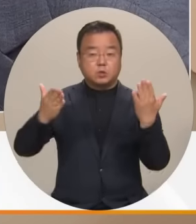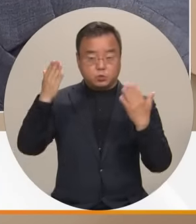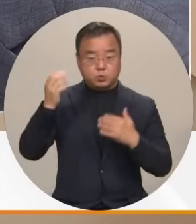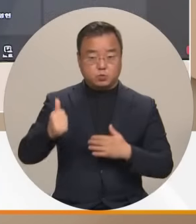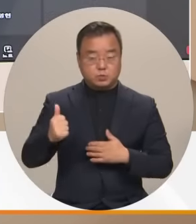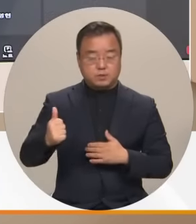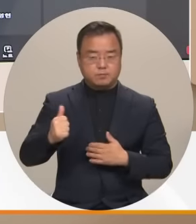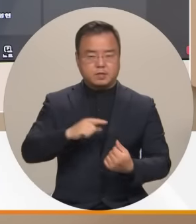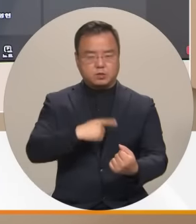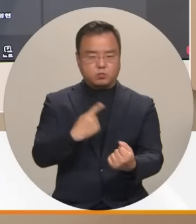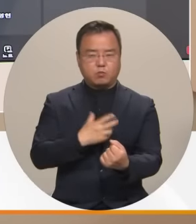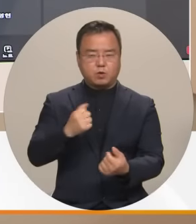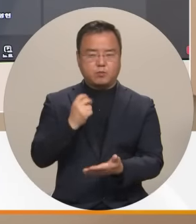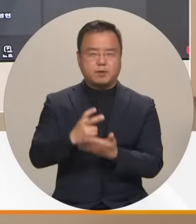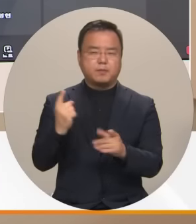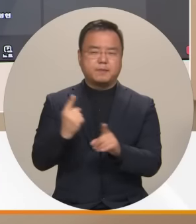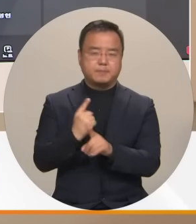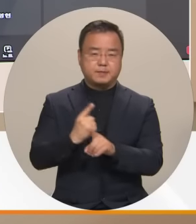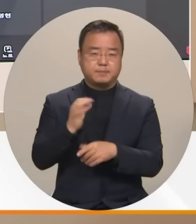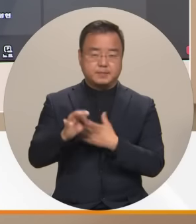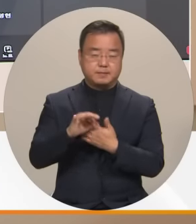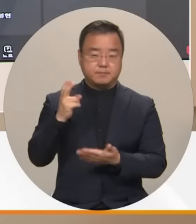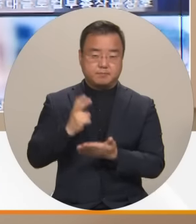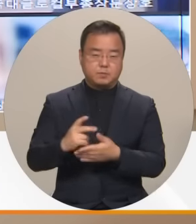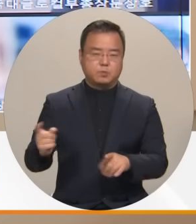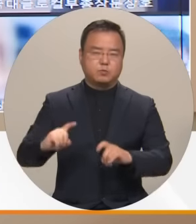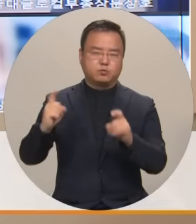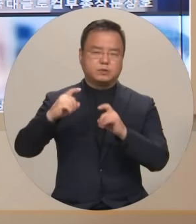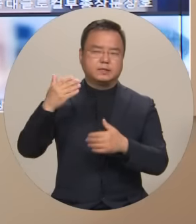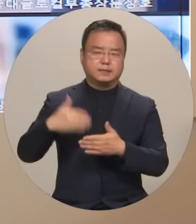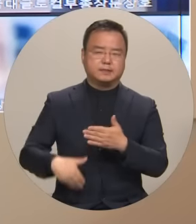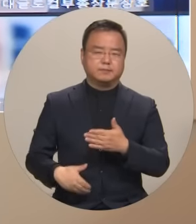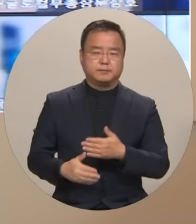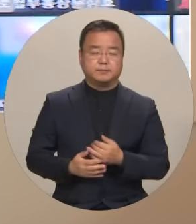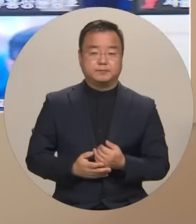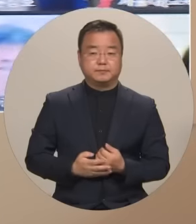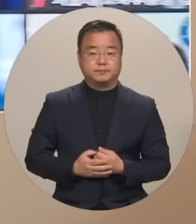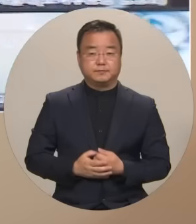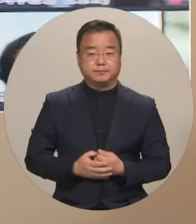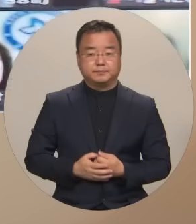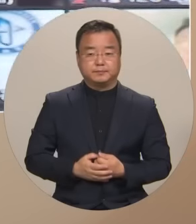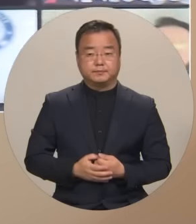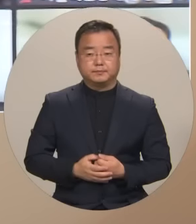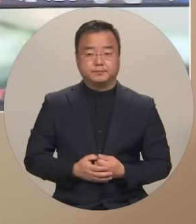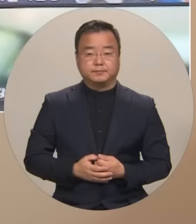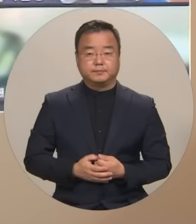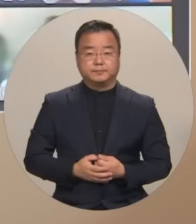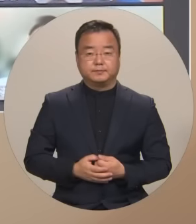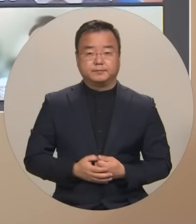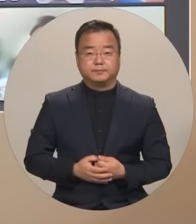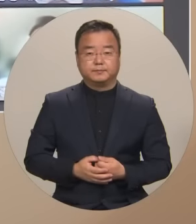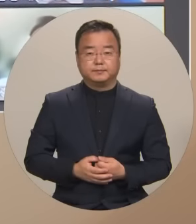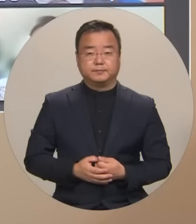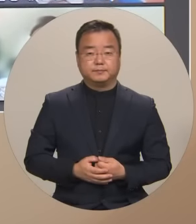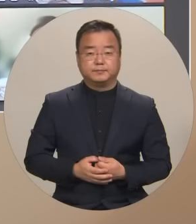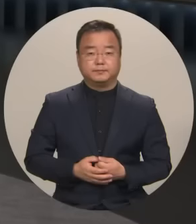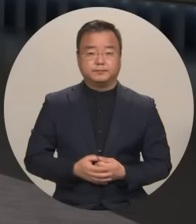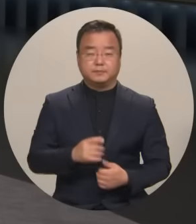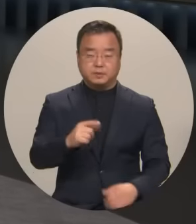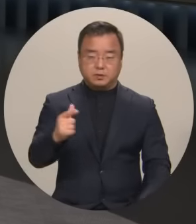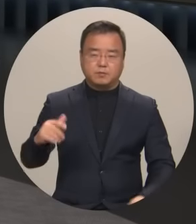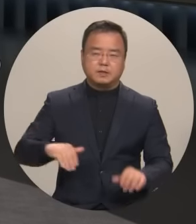확을 개정할 경우에 법적으로 분쟁 문제가 있다 이렇게 번질 소지가 있다라는 지적도 나오고 있는 상황입니다네 여러